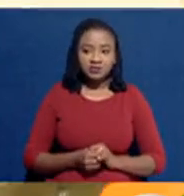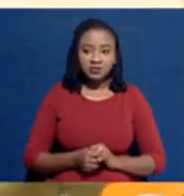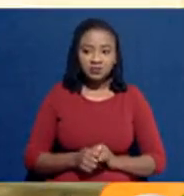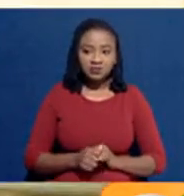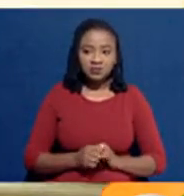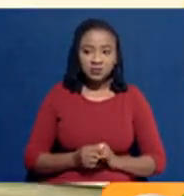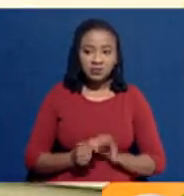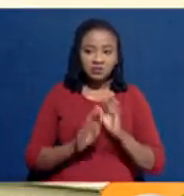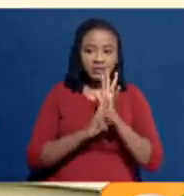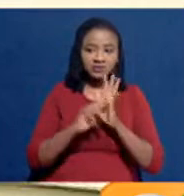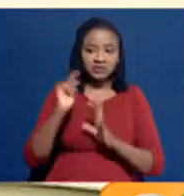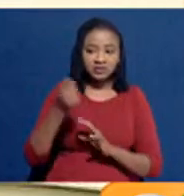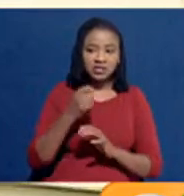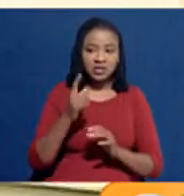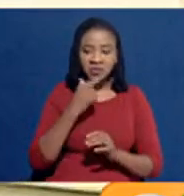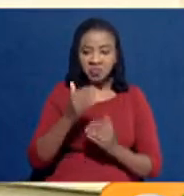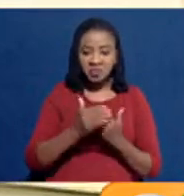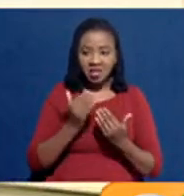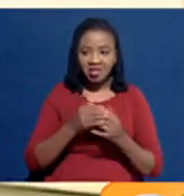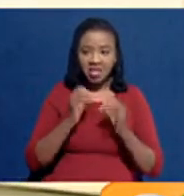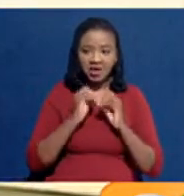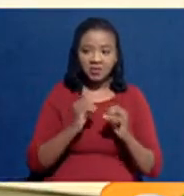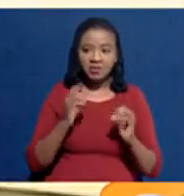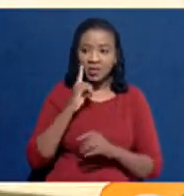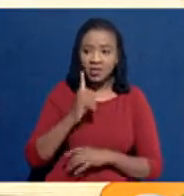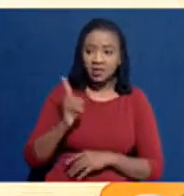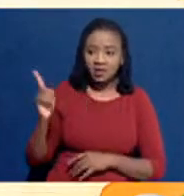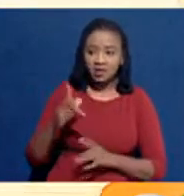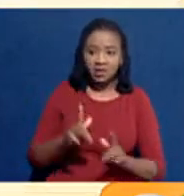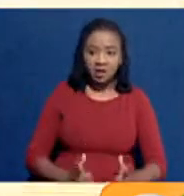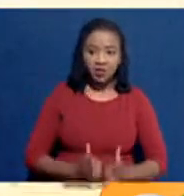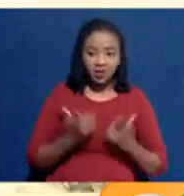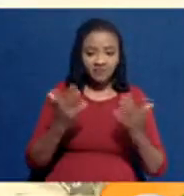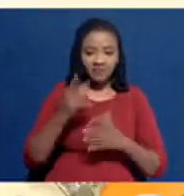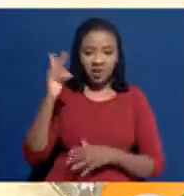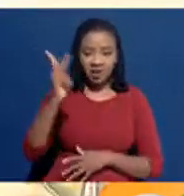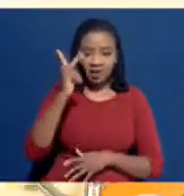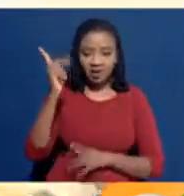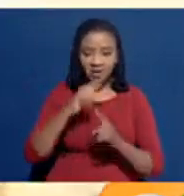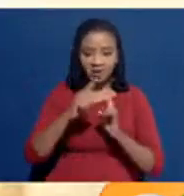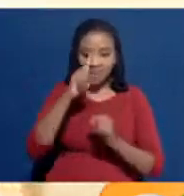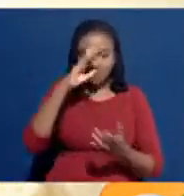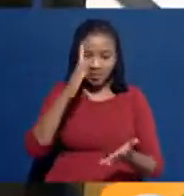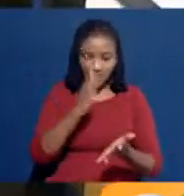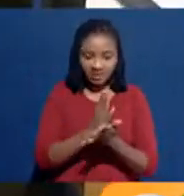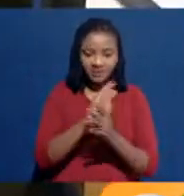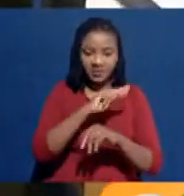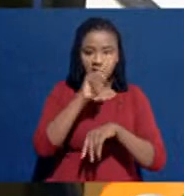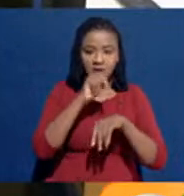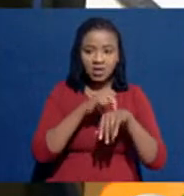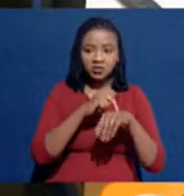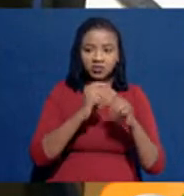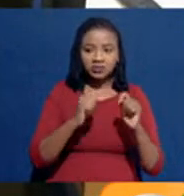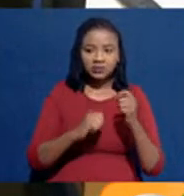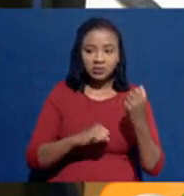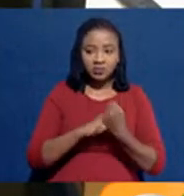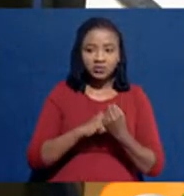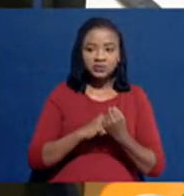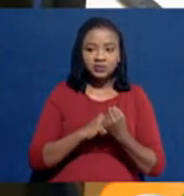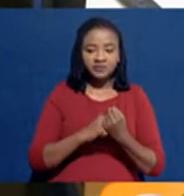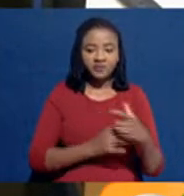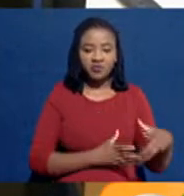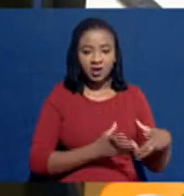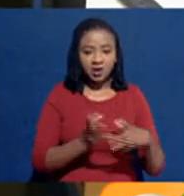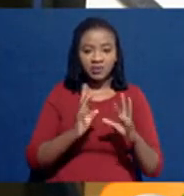cares. Akiwa anaishi katika mtaa wa Kayole, mchezaji huyo wa zamani anaamini kuwa muungano wa raga na wadau wengine watajitokeza kumsaidia